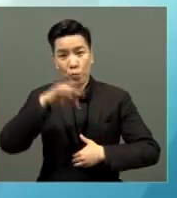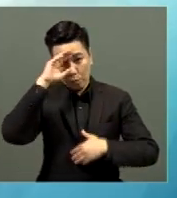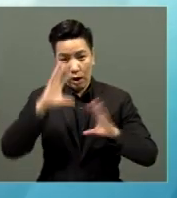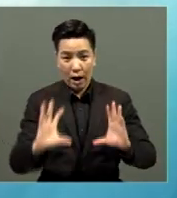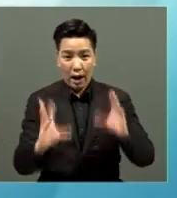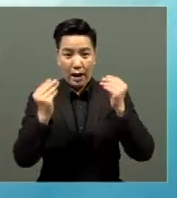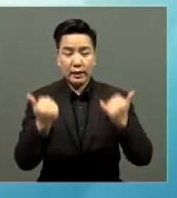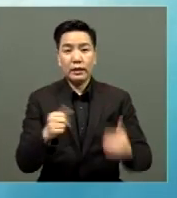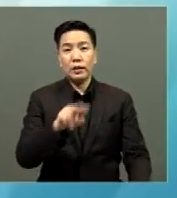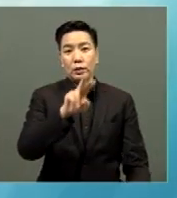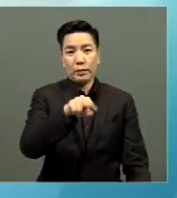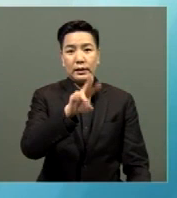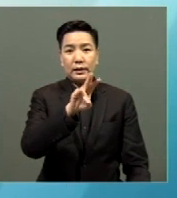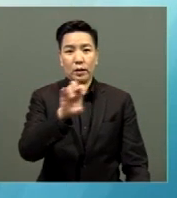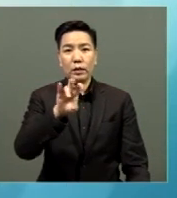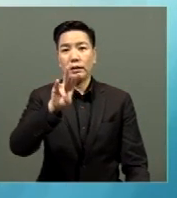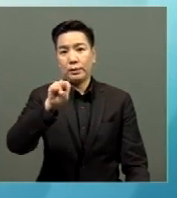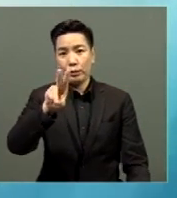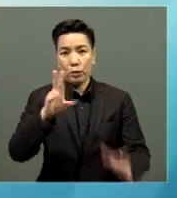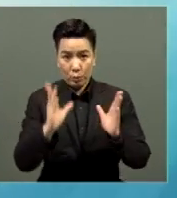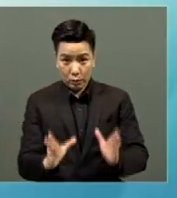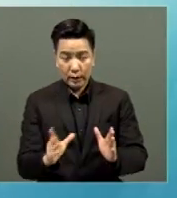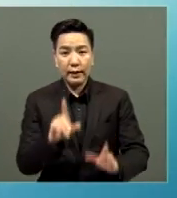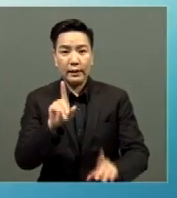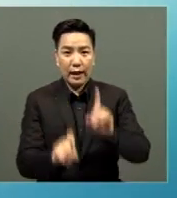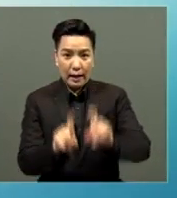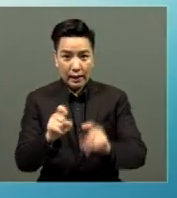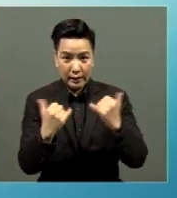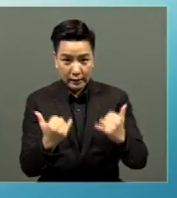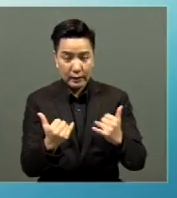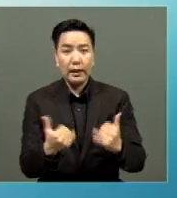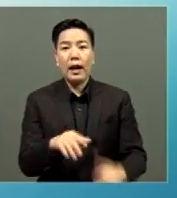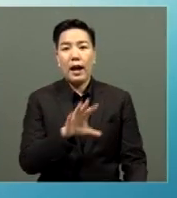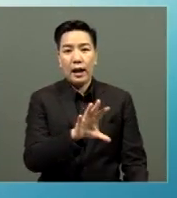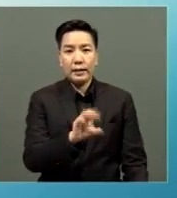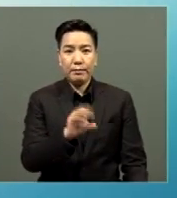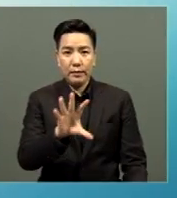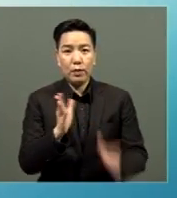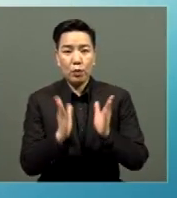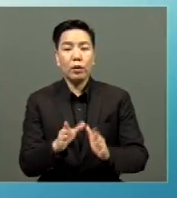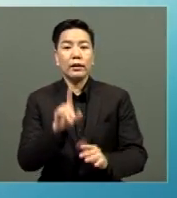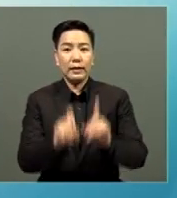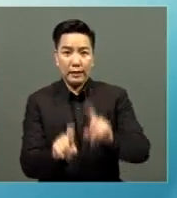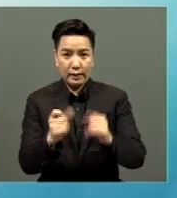รายเพิ่มขึ้นจากเดิมนะครับทำให้ตัวเลขสะสมที่หายป่วยตอนนี้2772นะครับเสียชีวิตยังคงอยู่ที่ 55